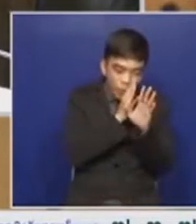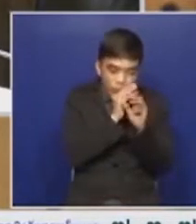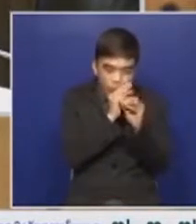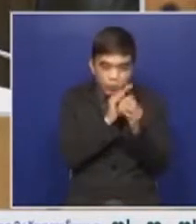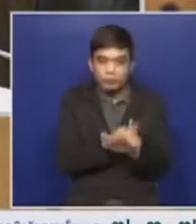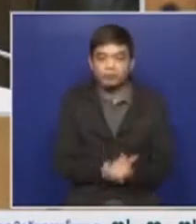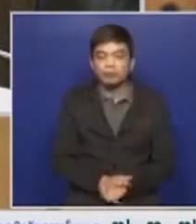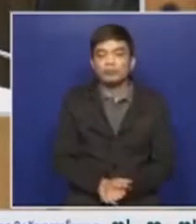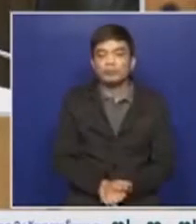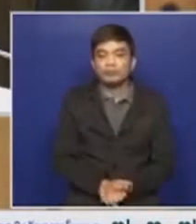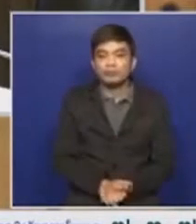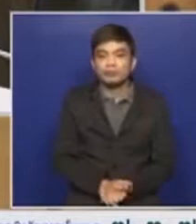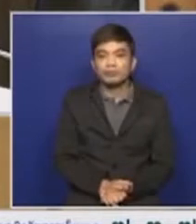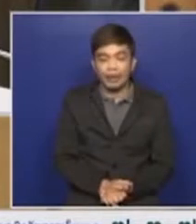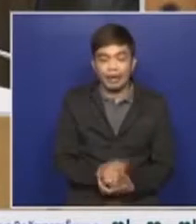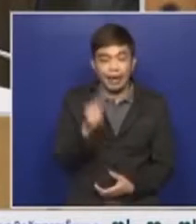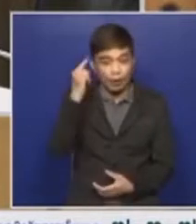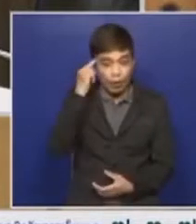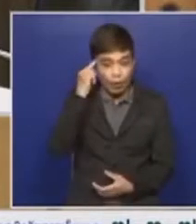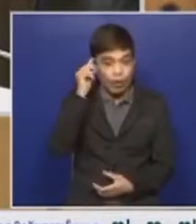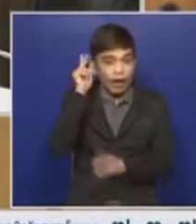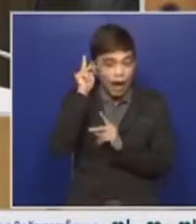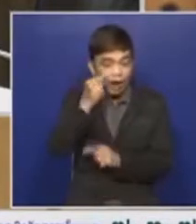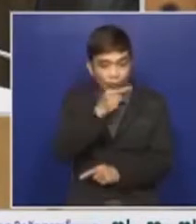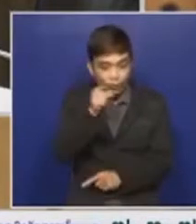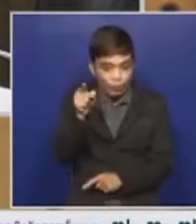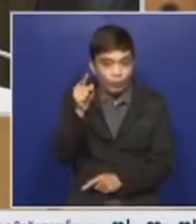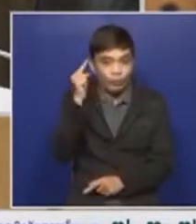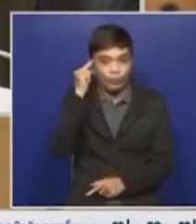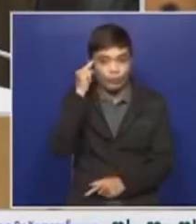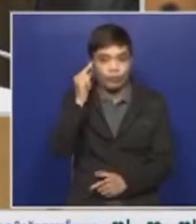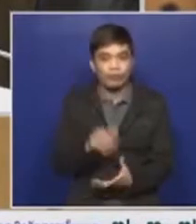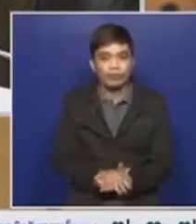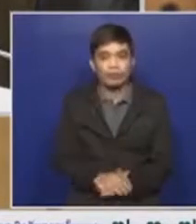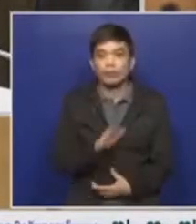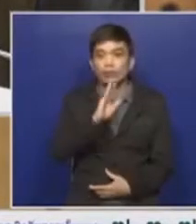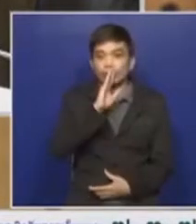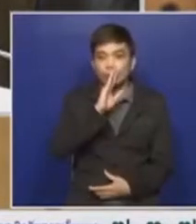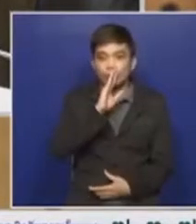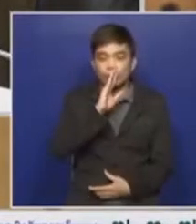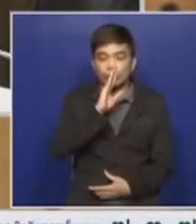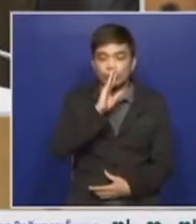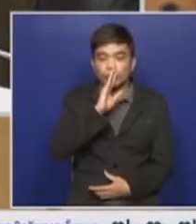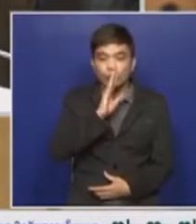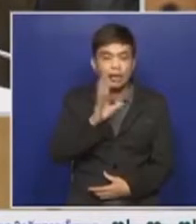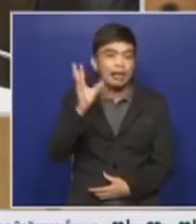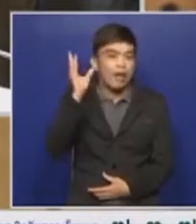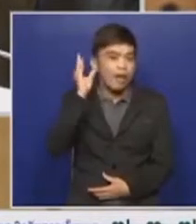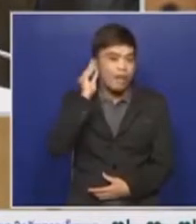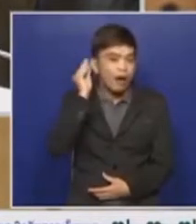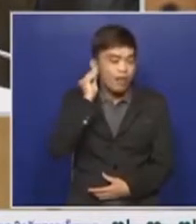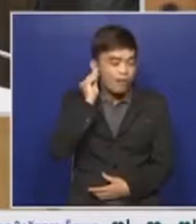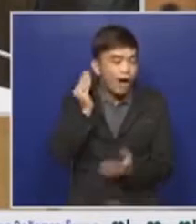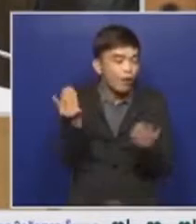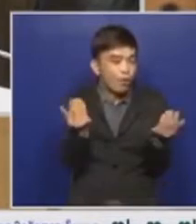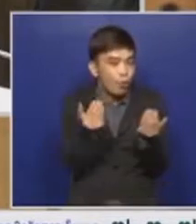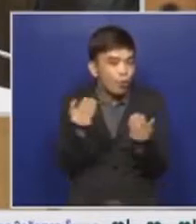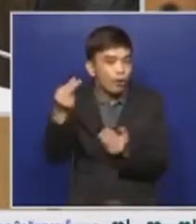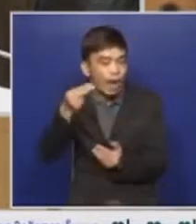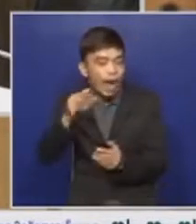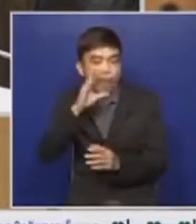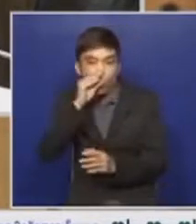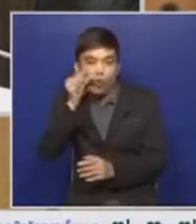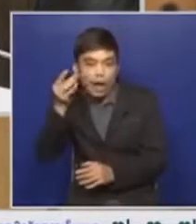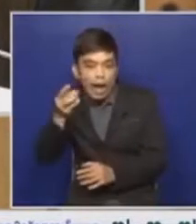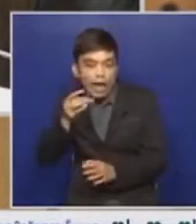เชื่อว่าหลายคนก็คงเคยแน่ลืมแม้กระทั่งขับพวกท่านได้ฟังเสียงของลูกหลานของพวกท่านถ้า